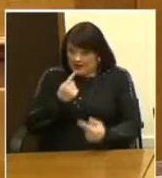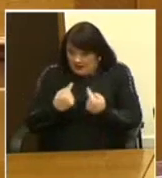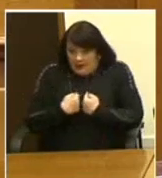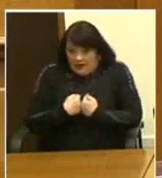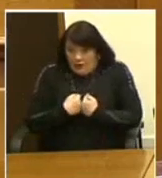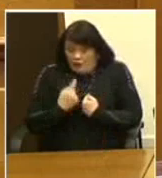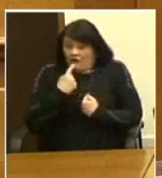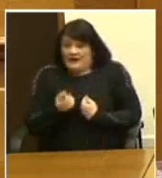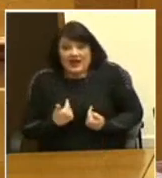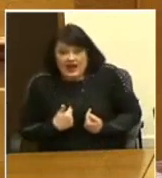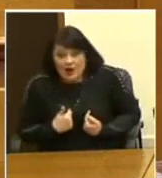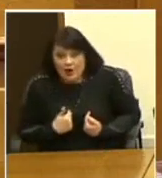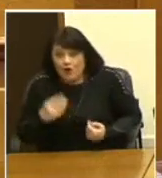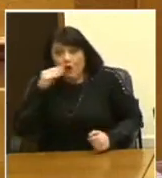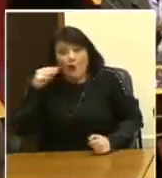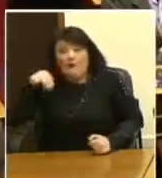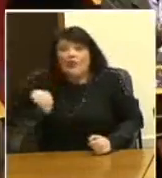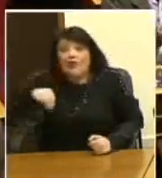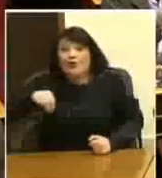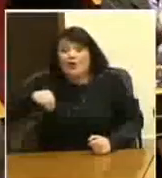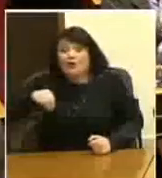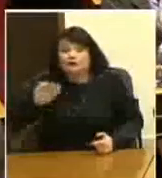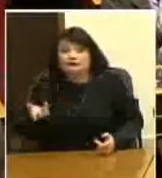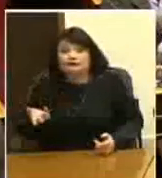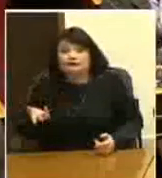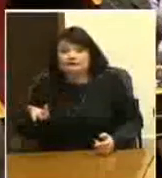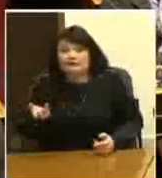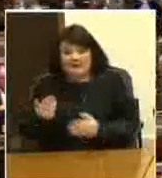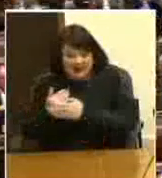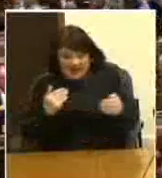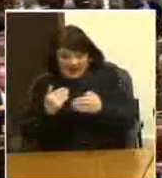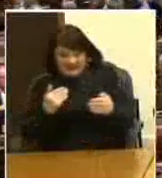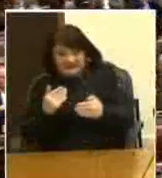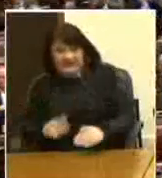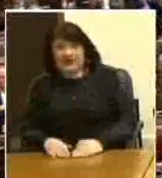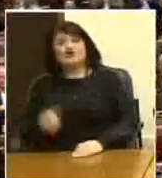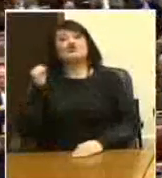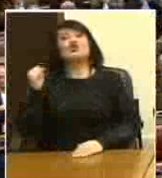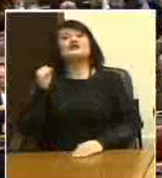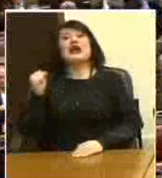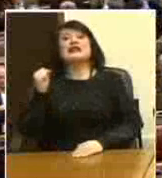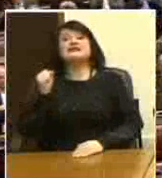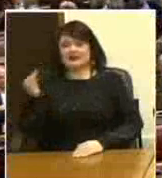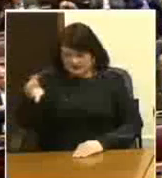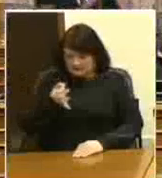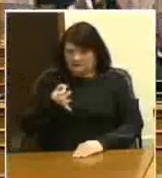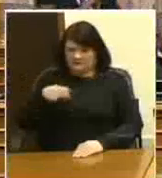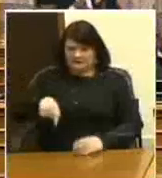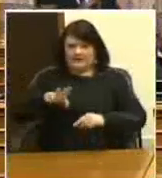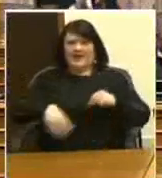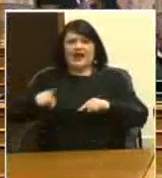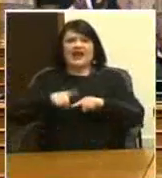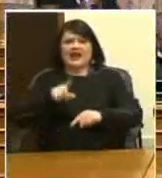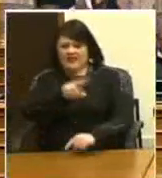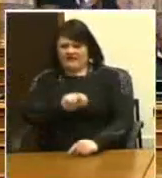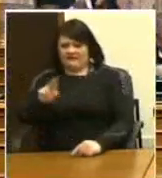τα λέει ο Μαδούρο και οι ακραίοι αριστεροί. Οι σοσιαλιστές τα λένε. Εσείς εδώ στην Ελλάδα